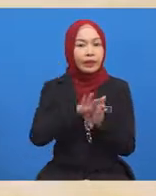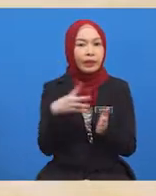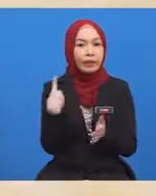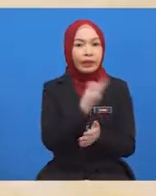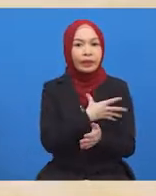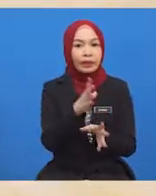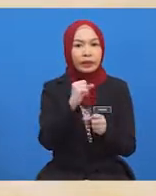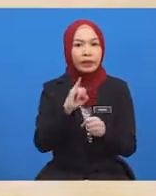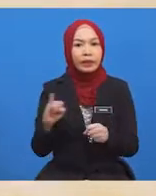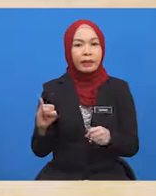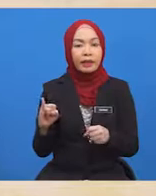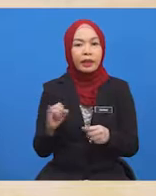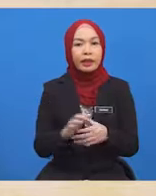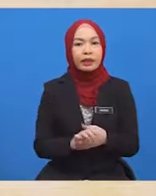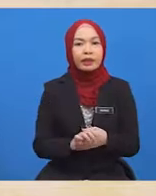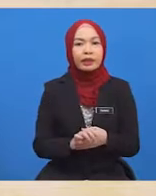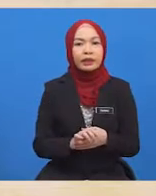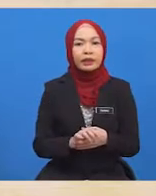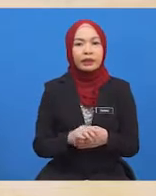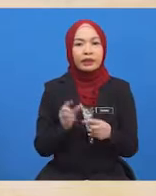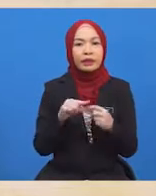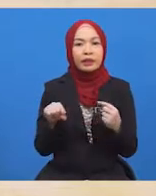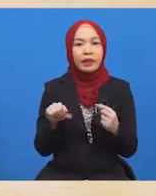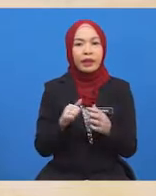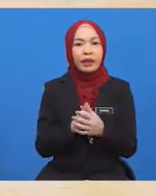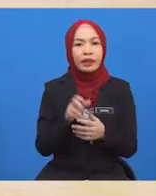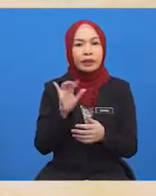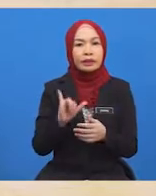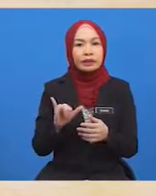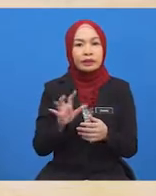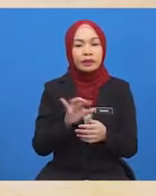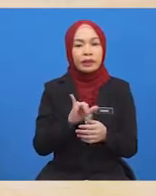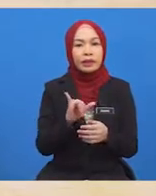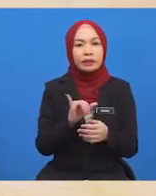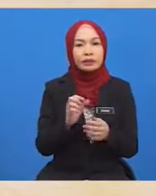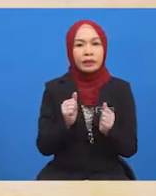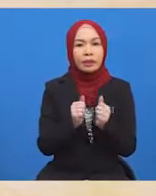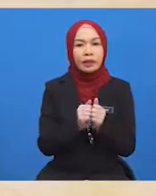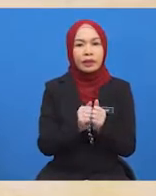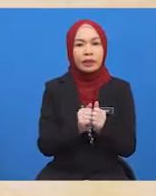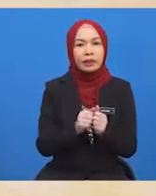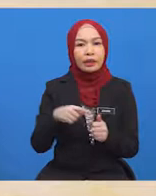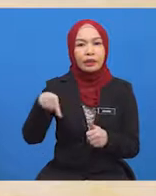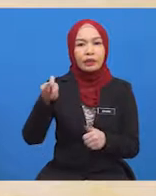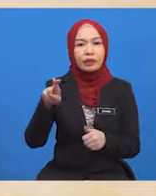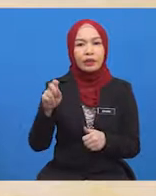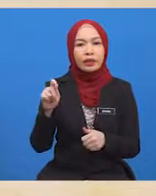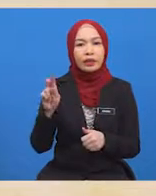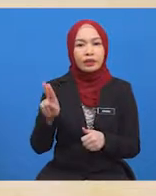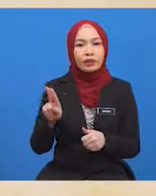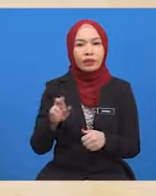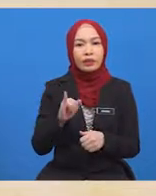dapati bahawa garis yang berserenjang dengan satah Q, R, T, U ialah garis P,